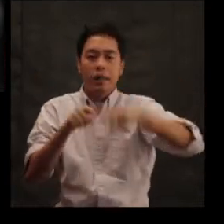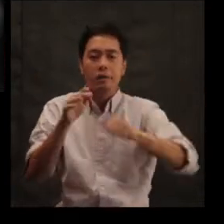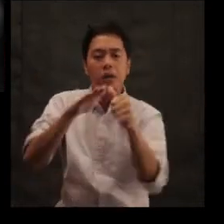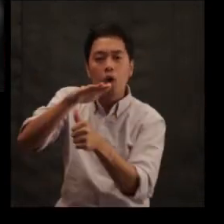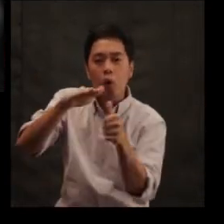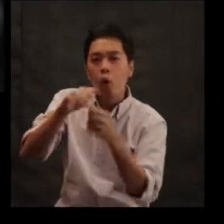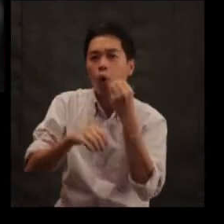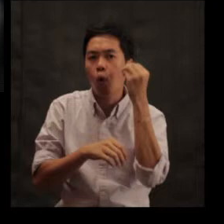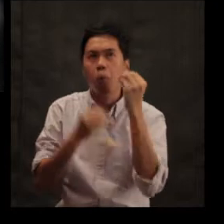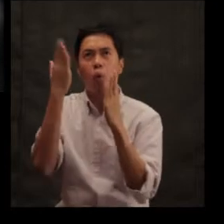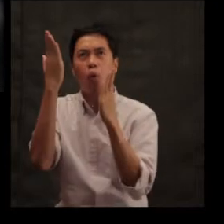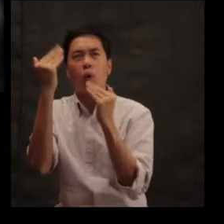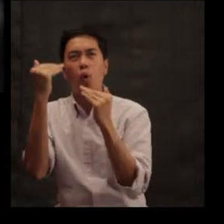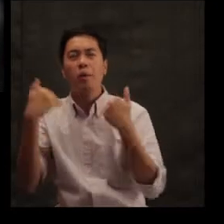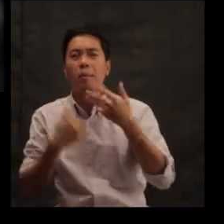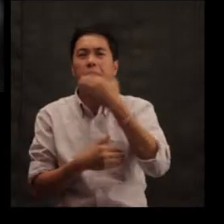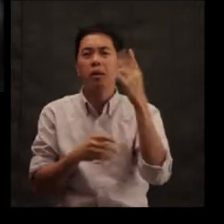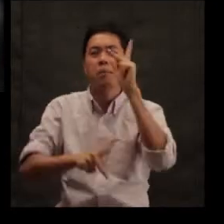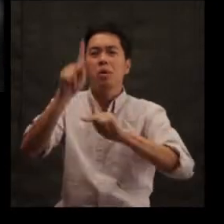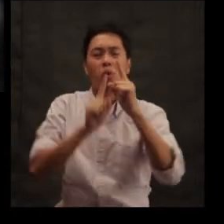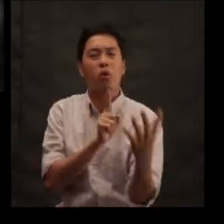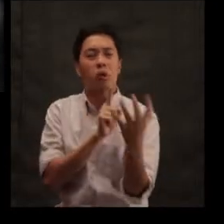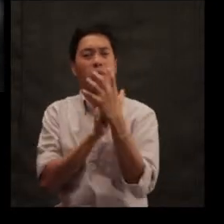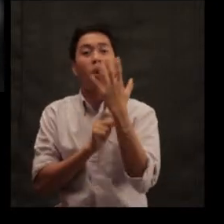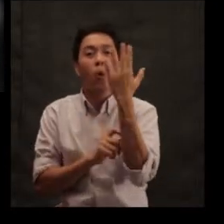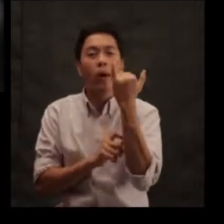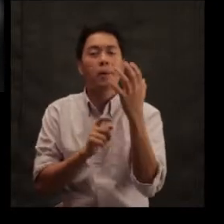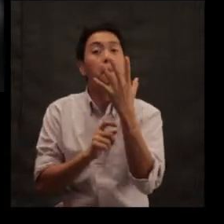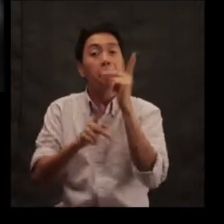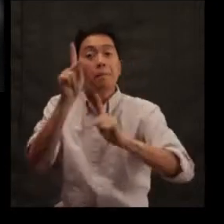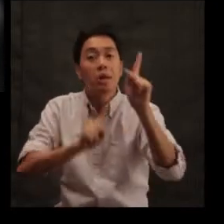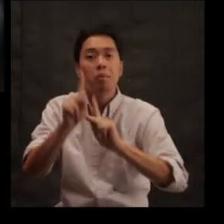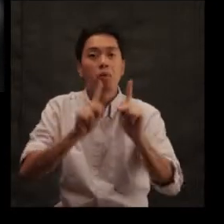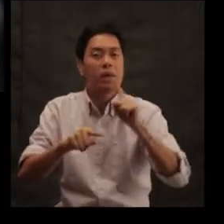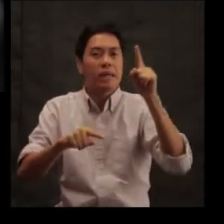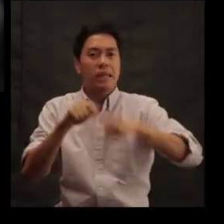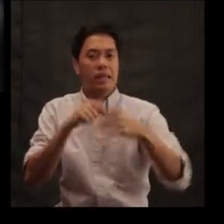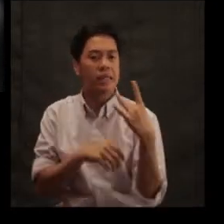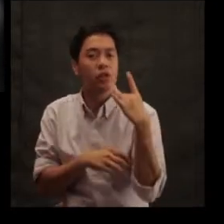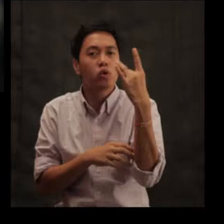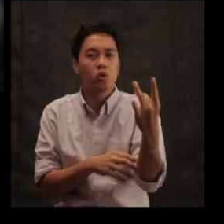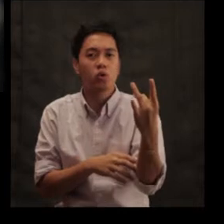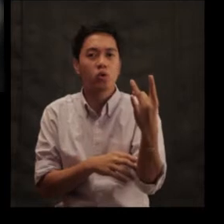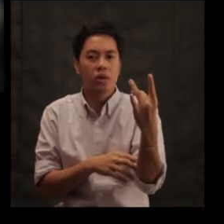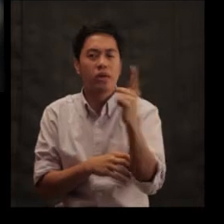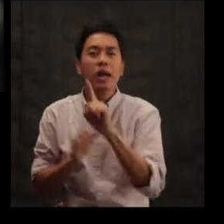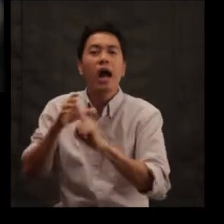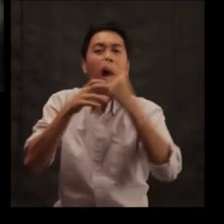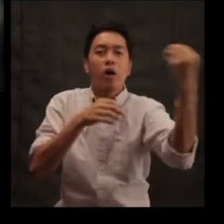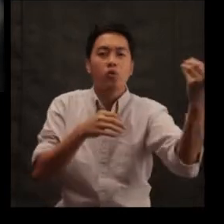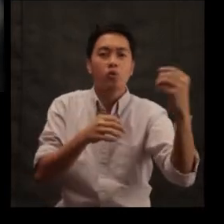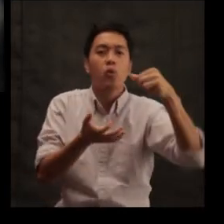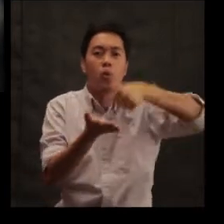cannot hide at home and hope the better people will come along, because the better people will not be chosen